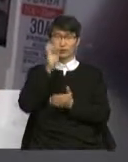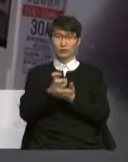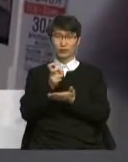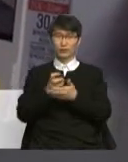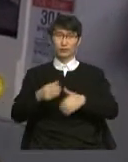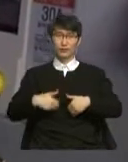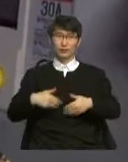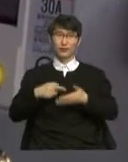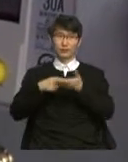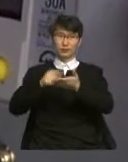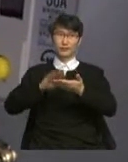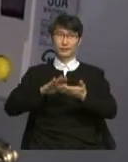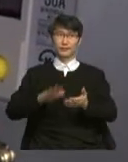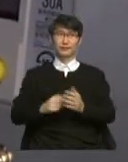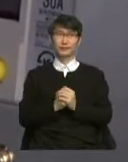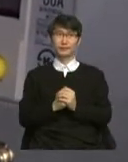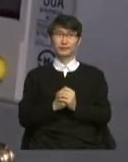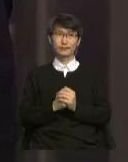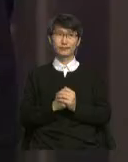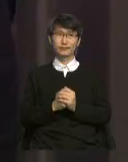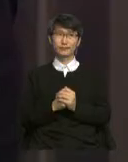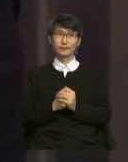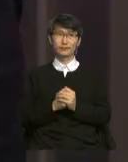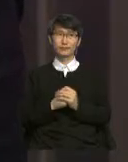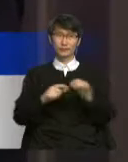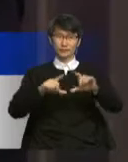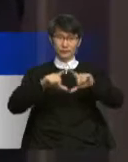마련을 요구한 상태입니다. 그 규격화해서